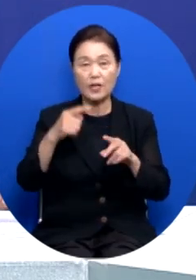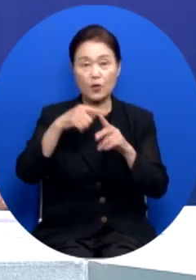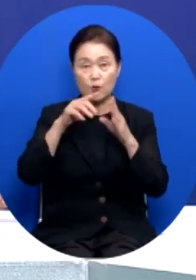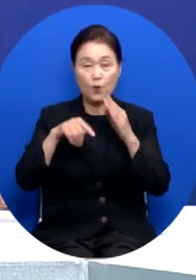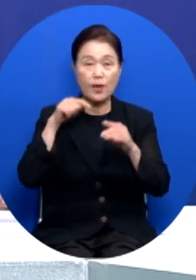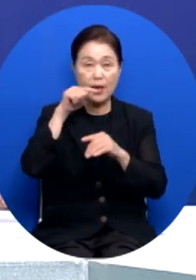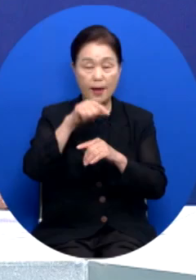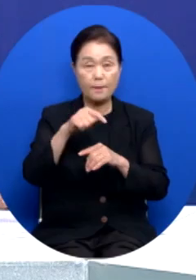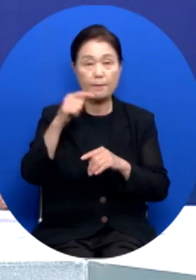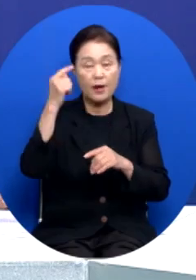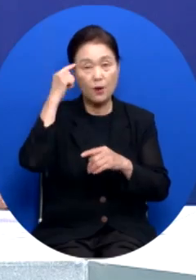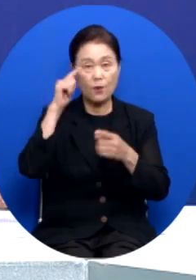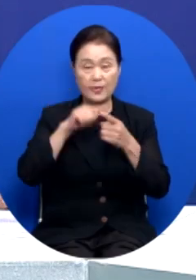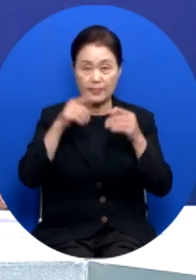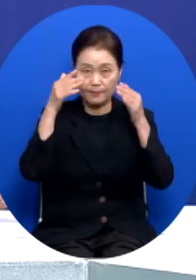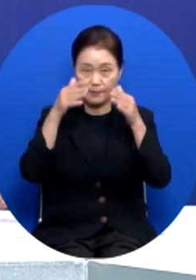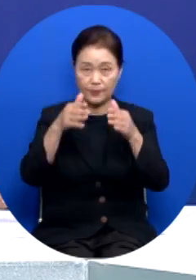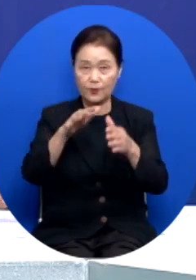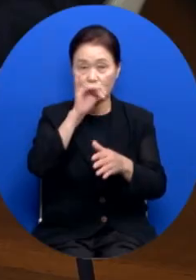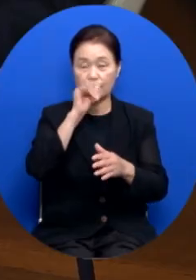집중되고 있습니다. 최대진 기자입니다.